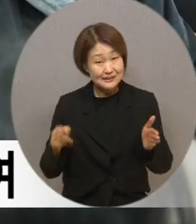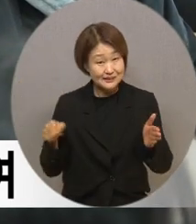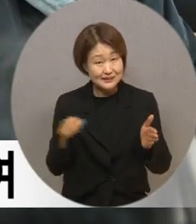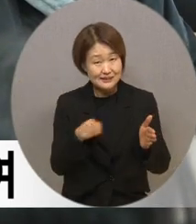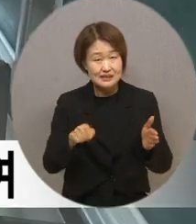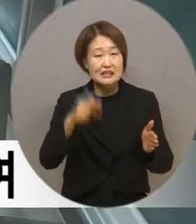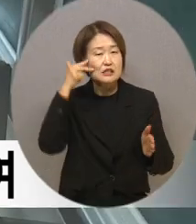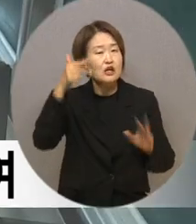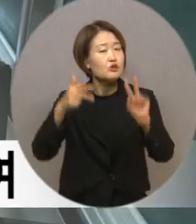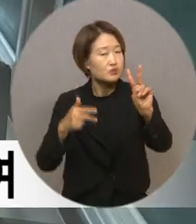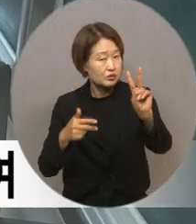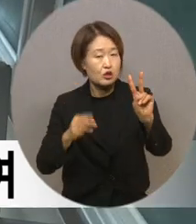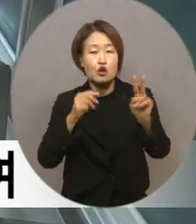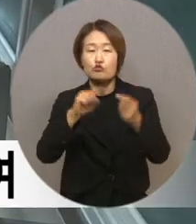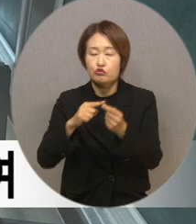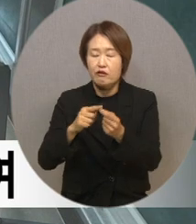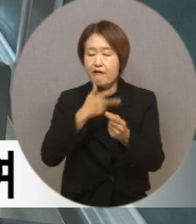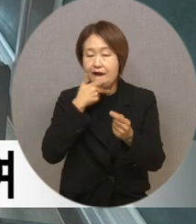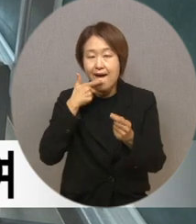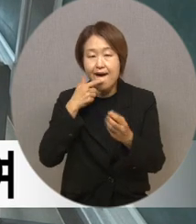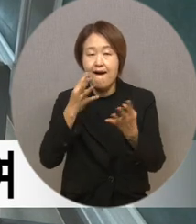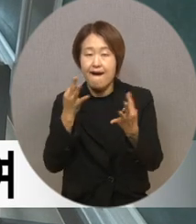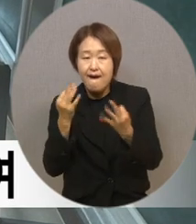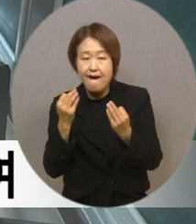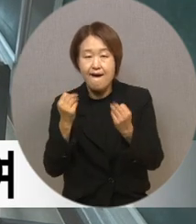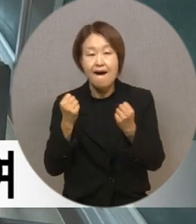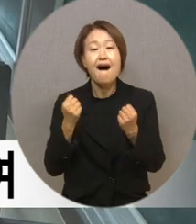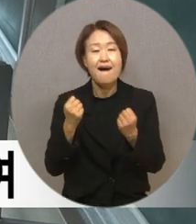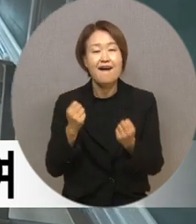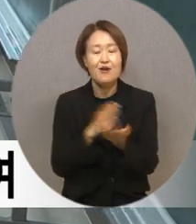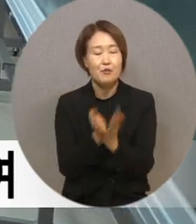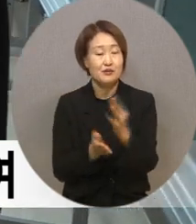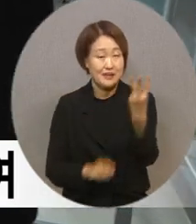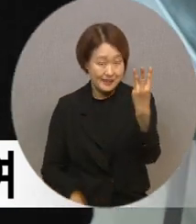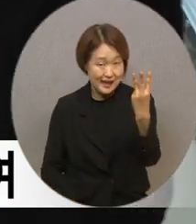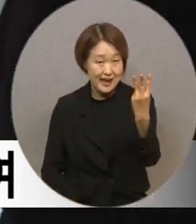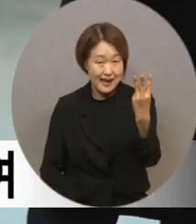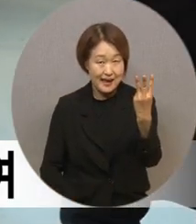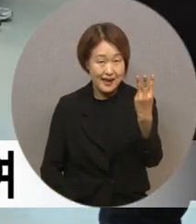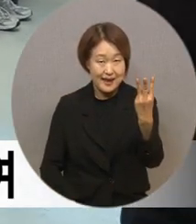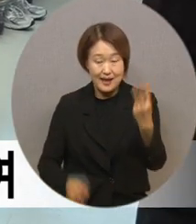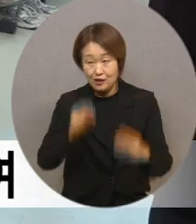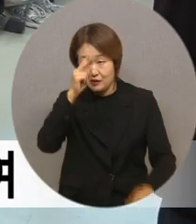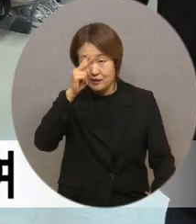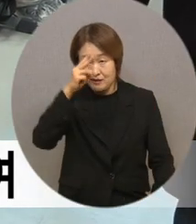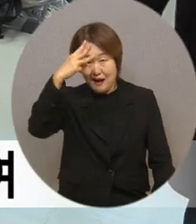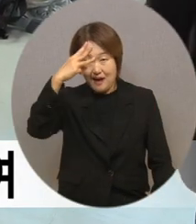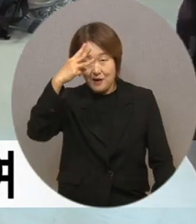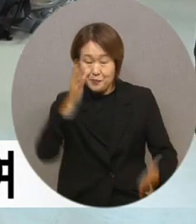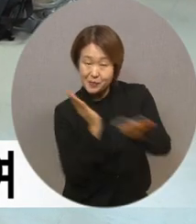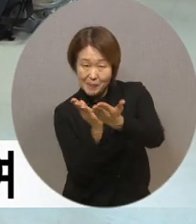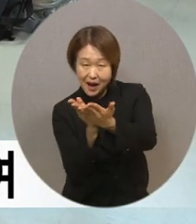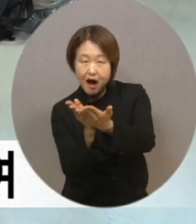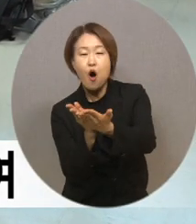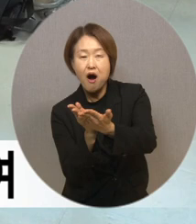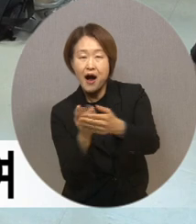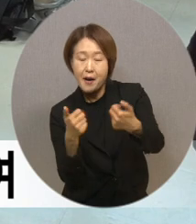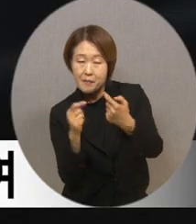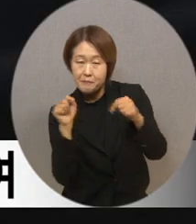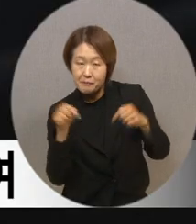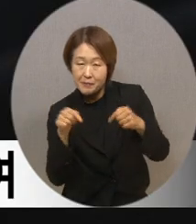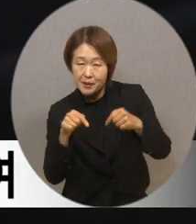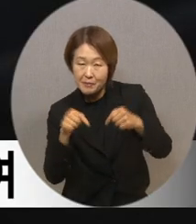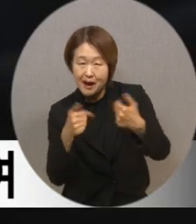매주 2회 국어, 영어, 수학, 3개 과목 수업과 학년별 특성에 맞는 진로 진학 면접 컨설팅